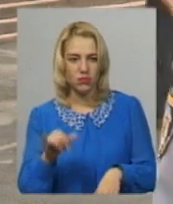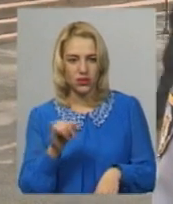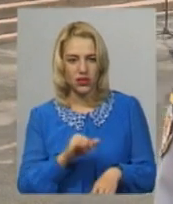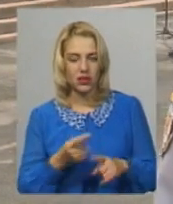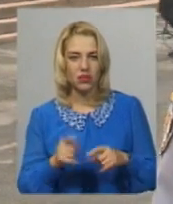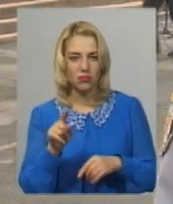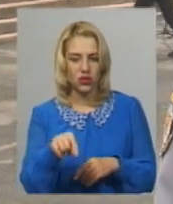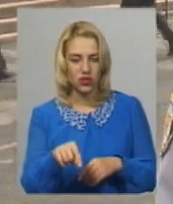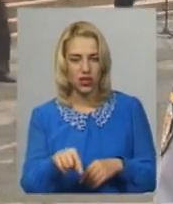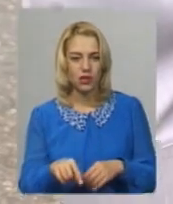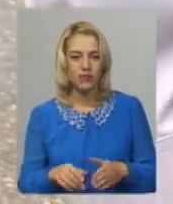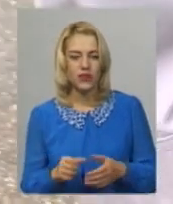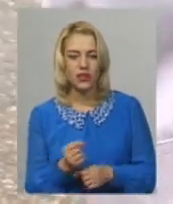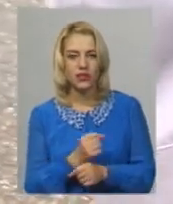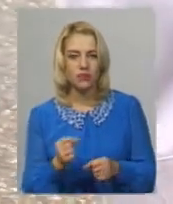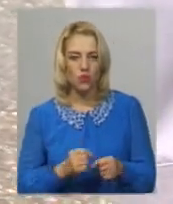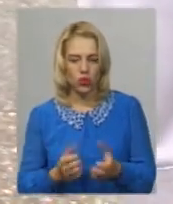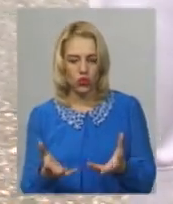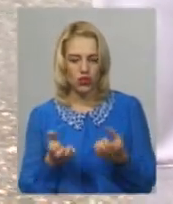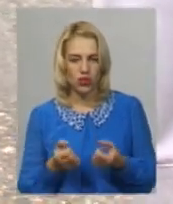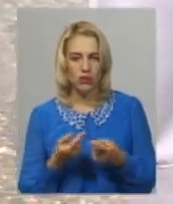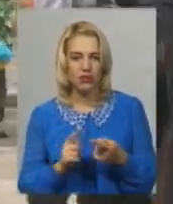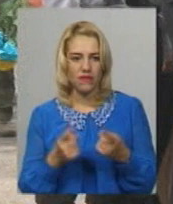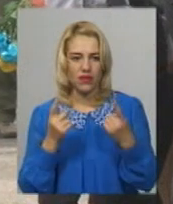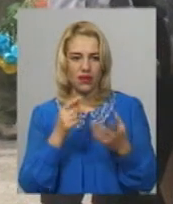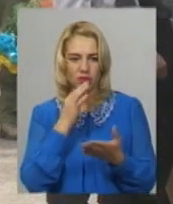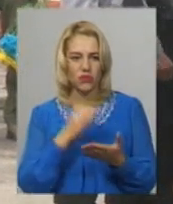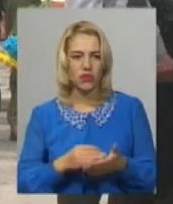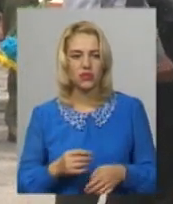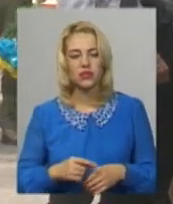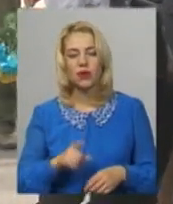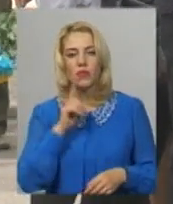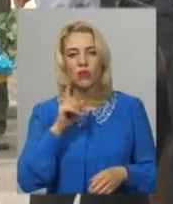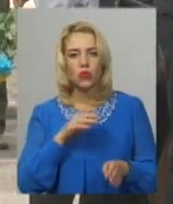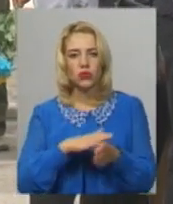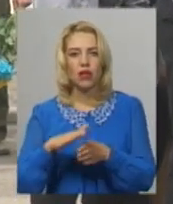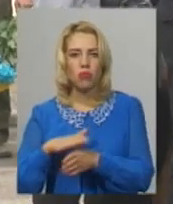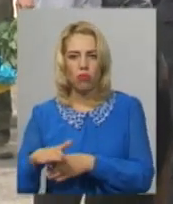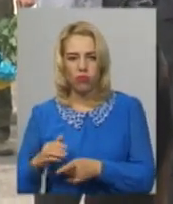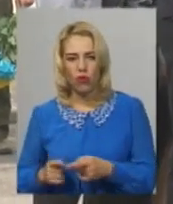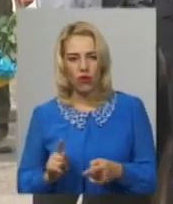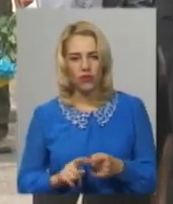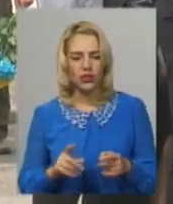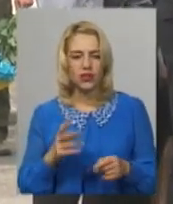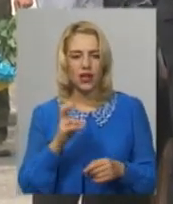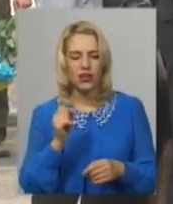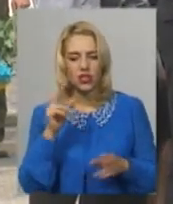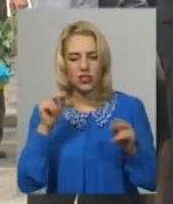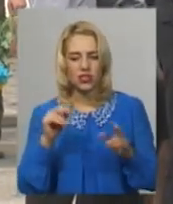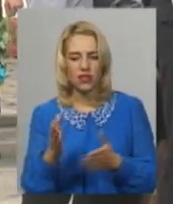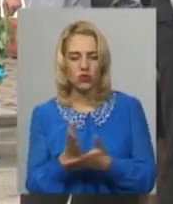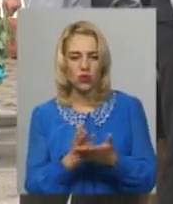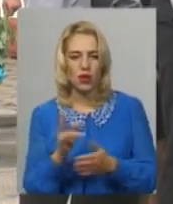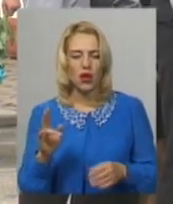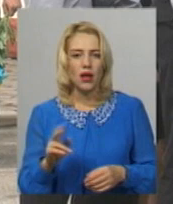тим більше зброю отримати – це велика відповідальність. Молоде поповнення особового складу Нацполіції на щасливу службу благословив